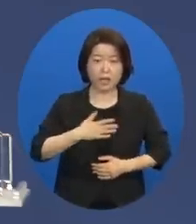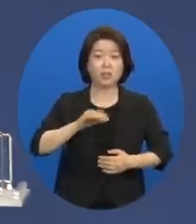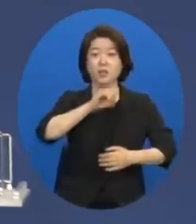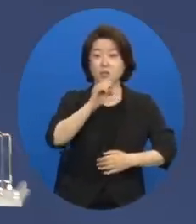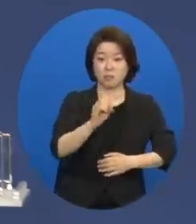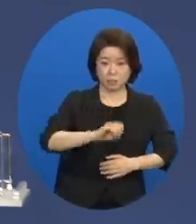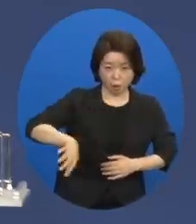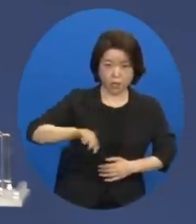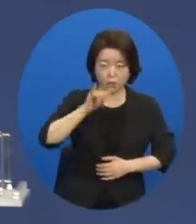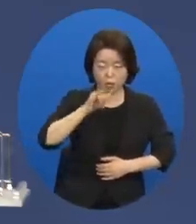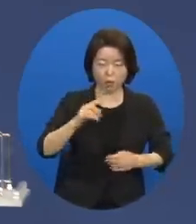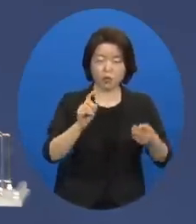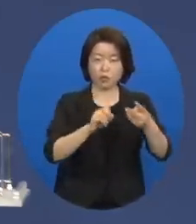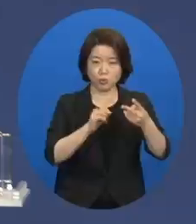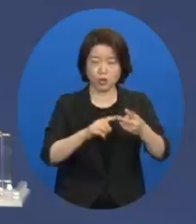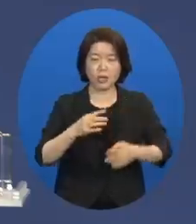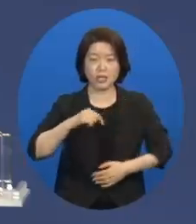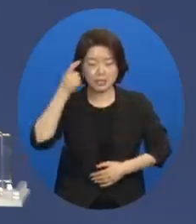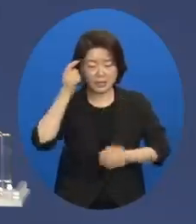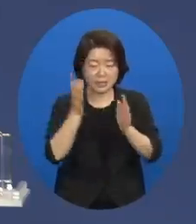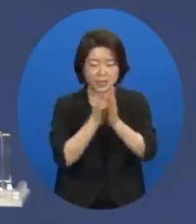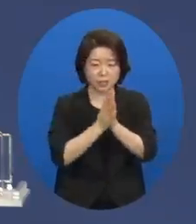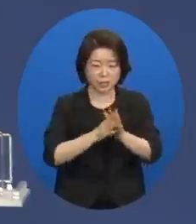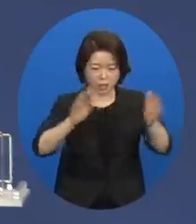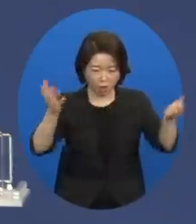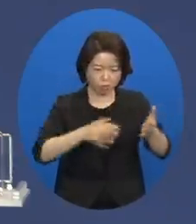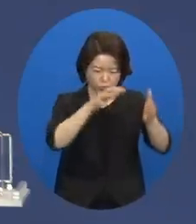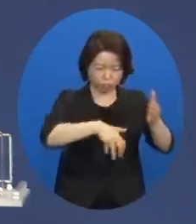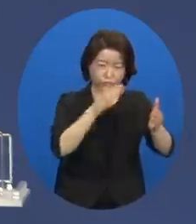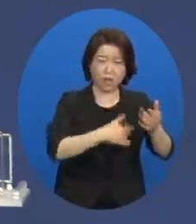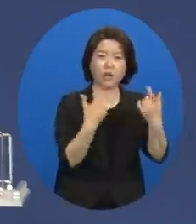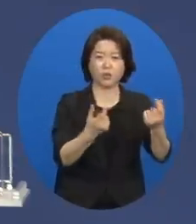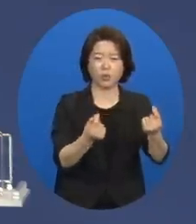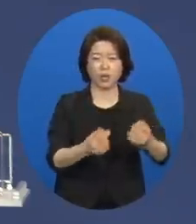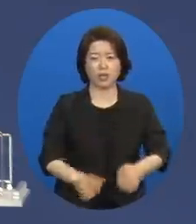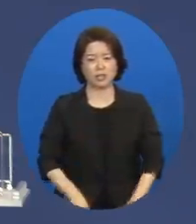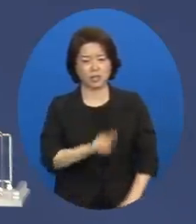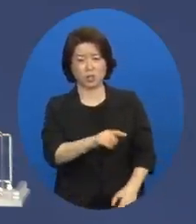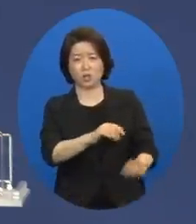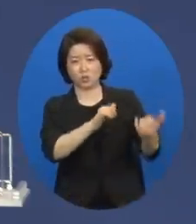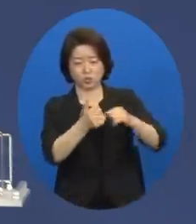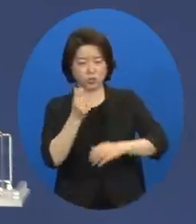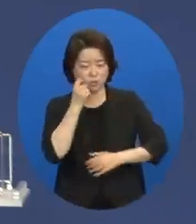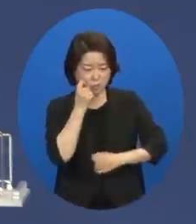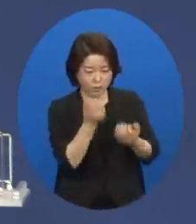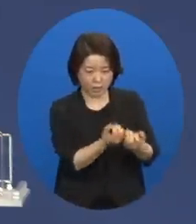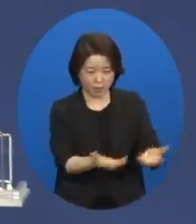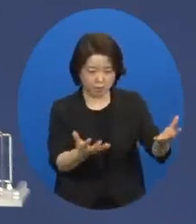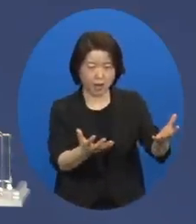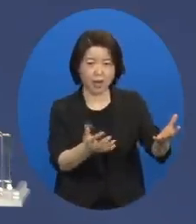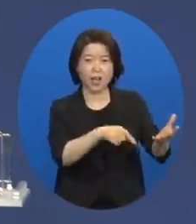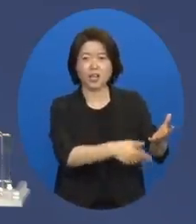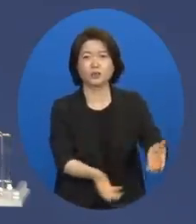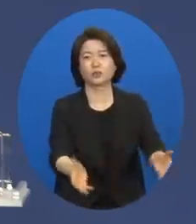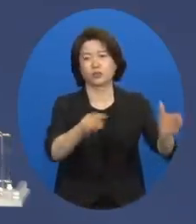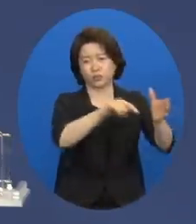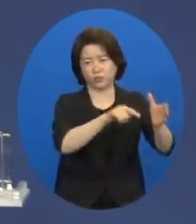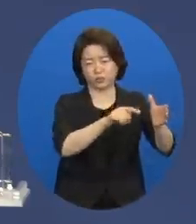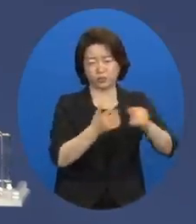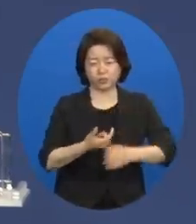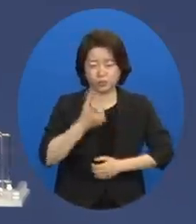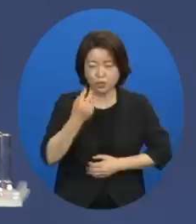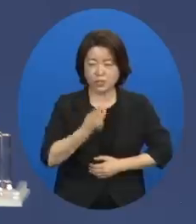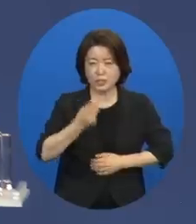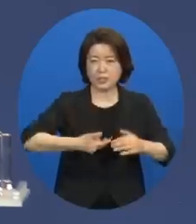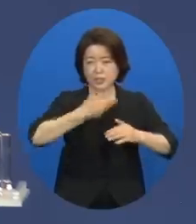또 하나는 자기 스스로 웅덩이를 판 것인데 저축지 못할 터진 웅덩이니라. 즉 생수의 근원